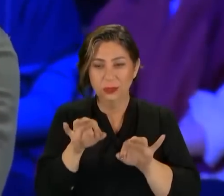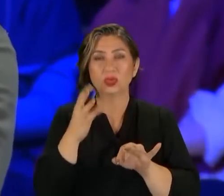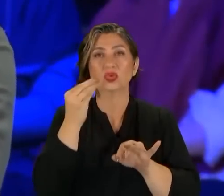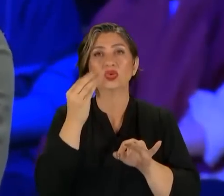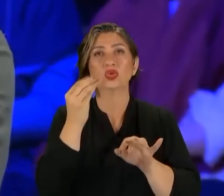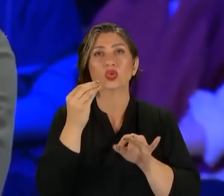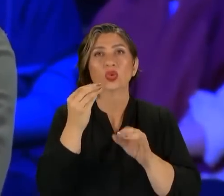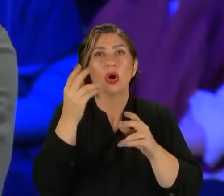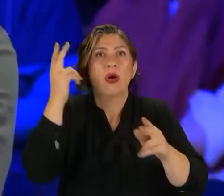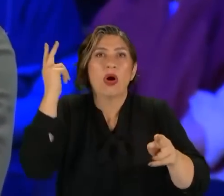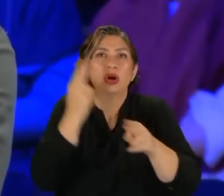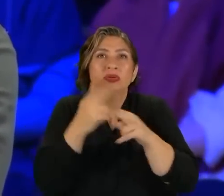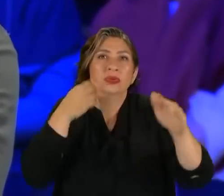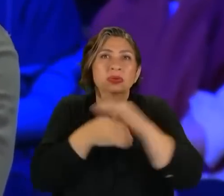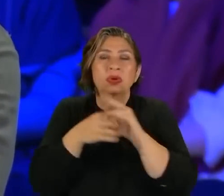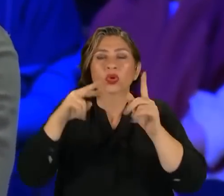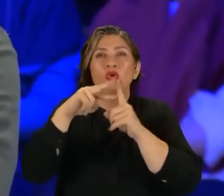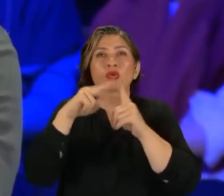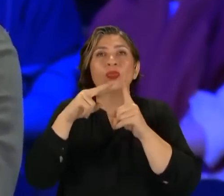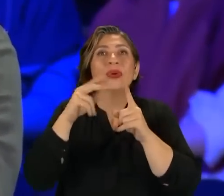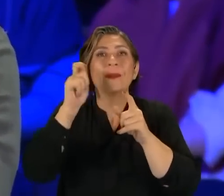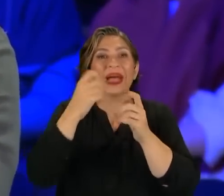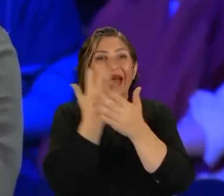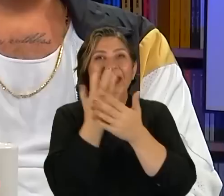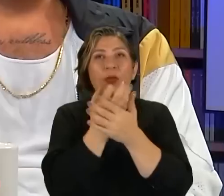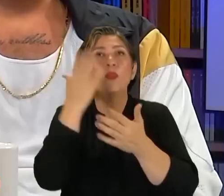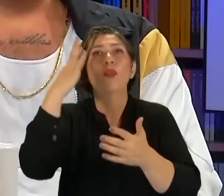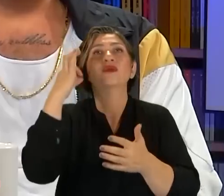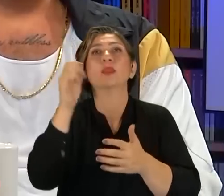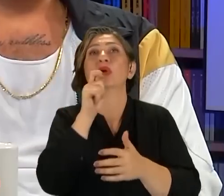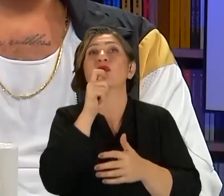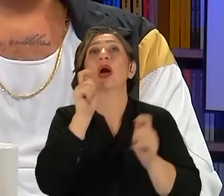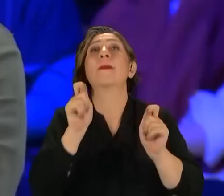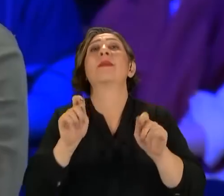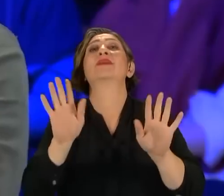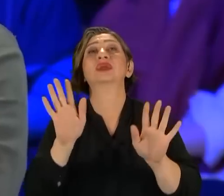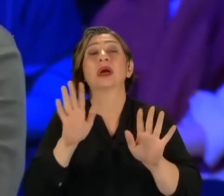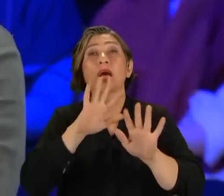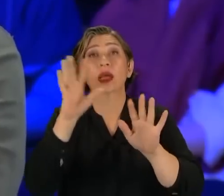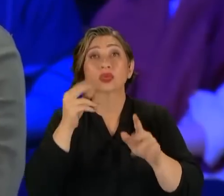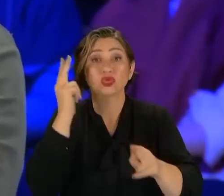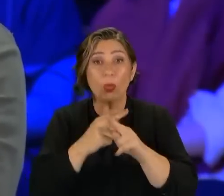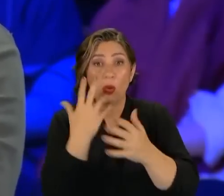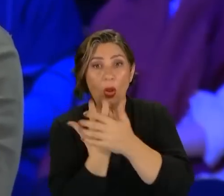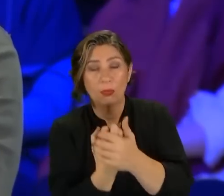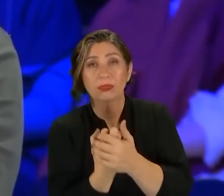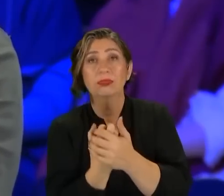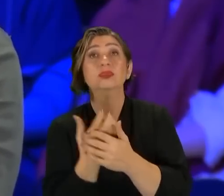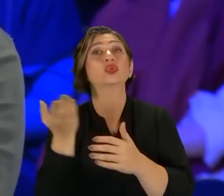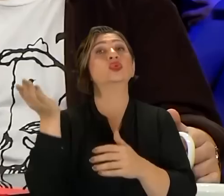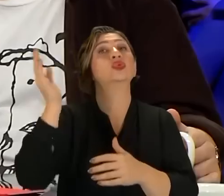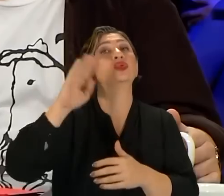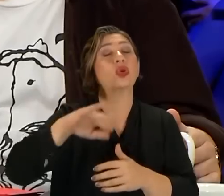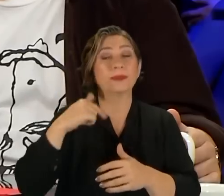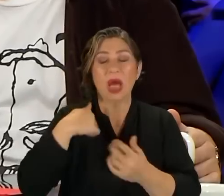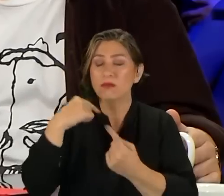çok gerilla bir şekilde girdik. YouTube'da yapılan kayıtların çoğu profesyonel mikrofonlarla kaydedilmemişti bile ve çoğu hücum kayıttı. Sonrasında zaten